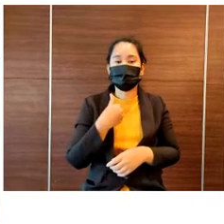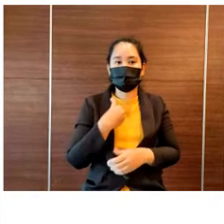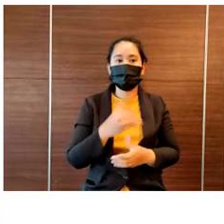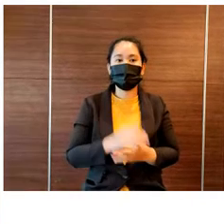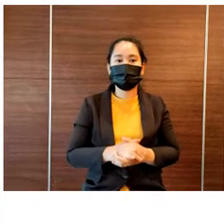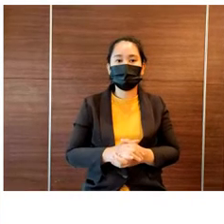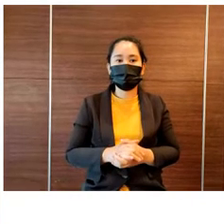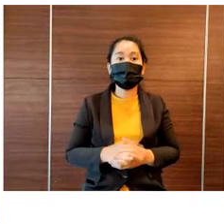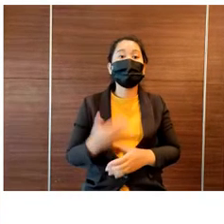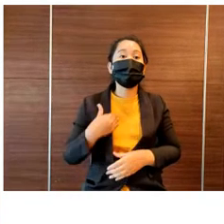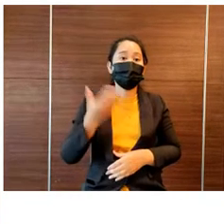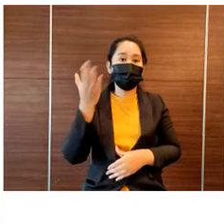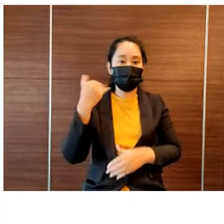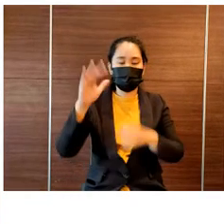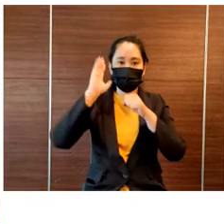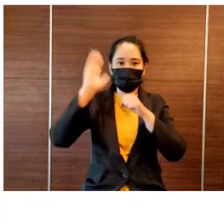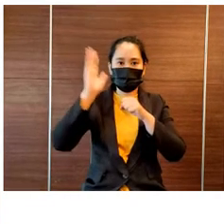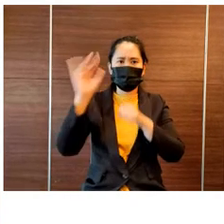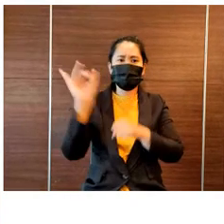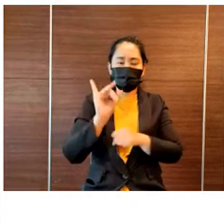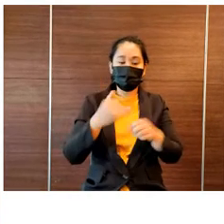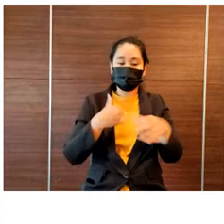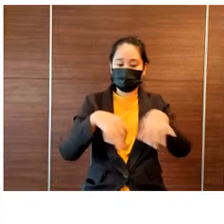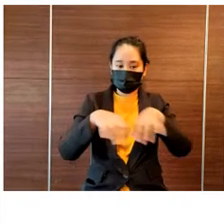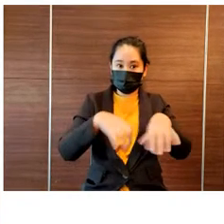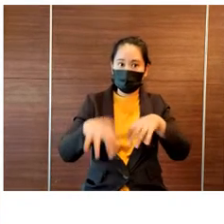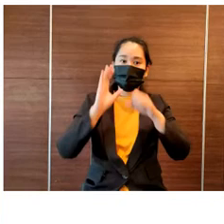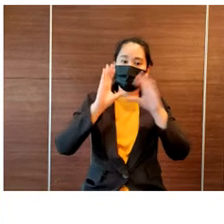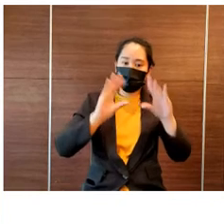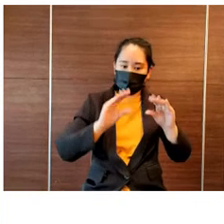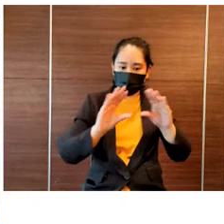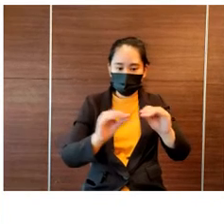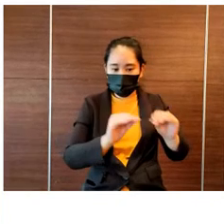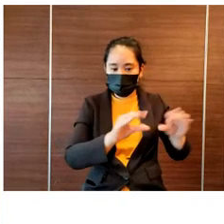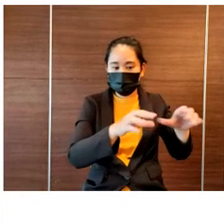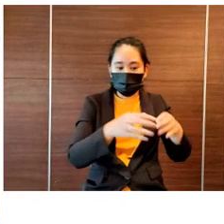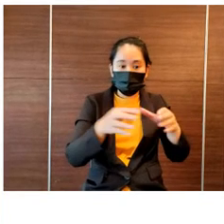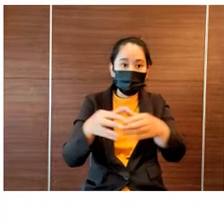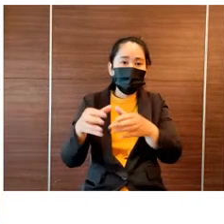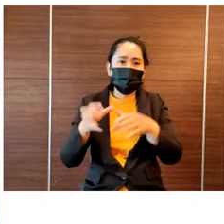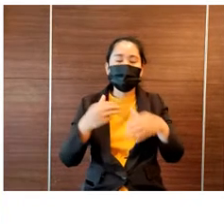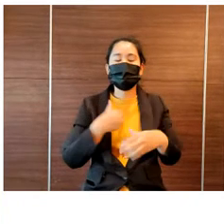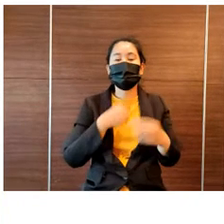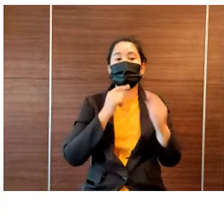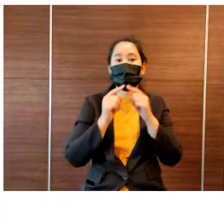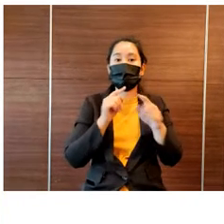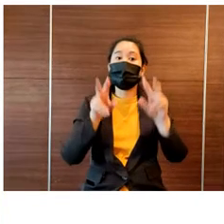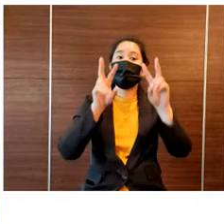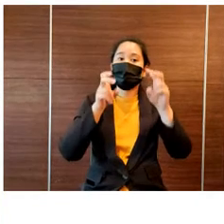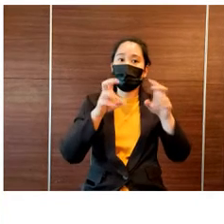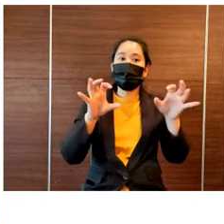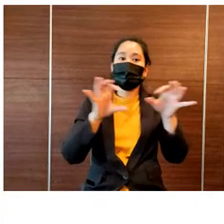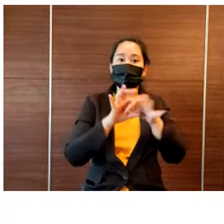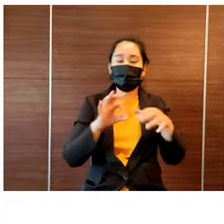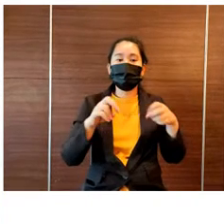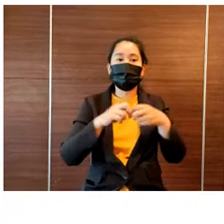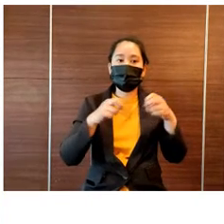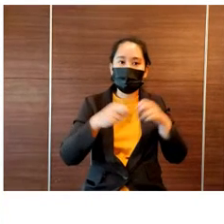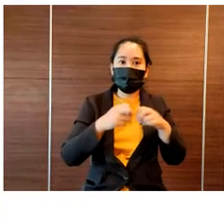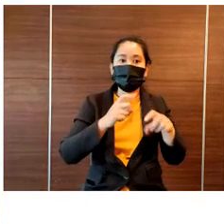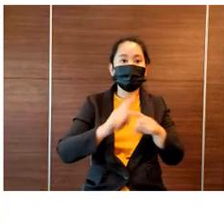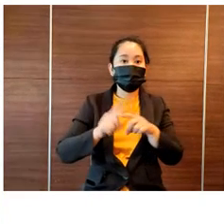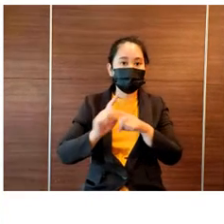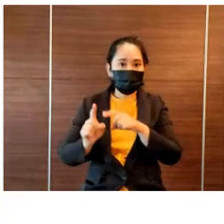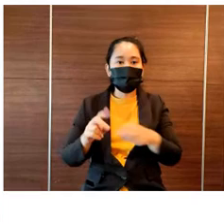ก่อนหน้าจะมีเวทีนี้เรามีจัดเวทีย่อยๆเพื่อที่จะคุยกันถึงเรื่องของสถานการณ์แล้วก็ความเป็นไปในเรื่อง